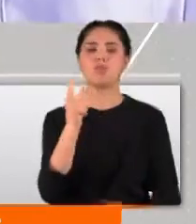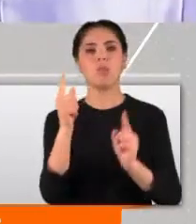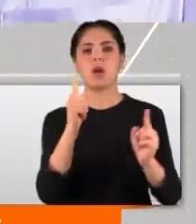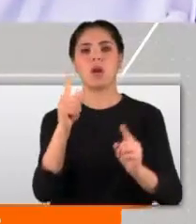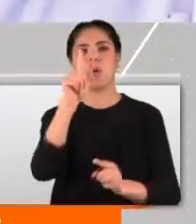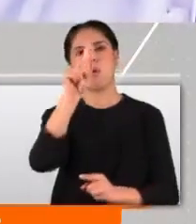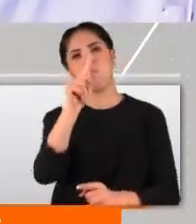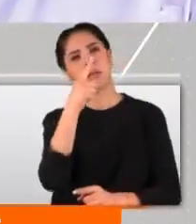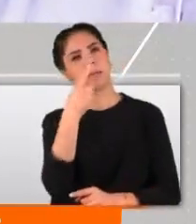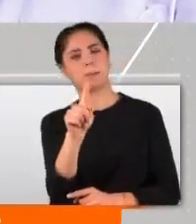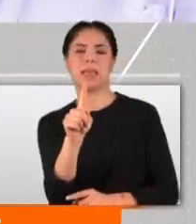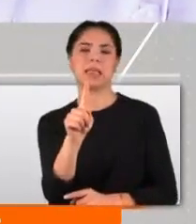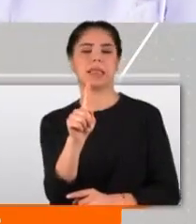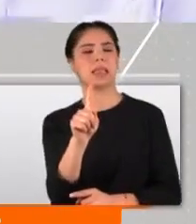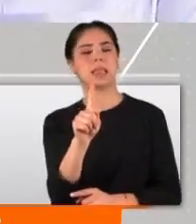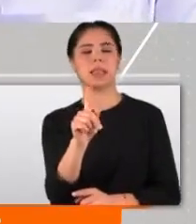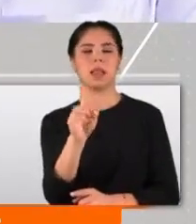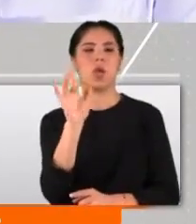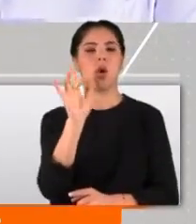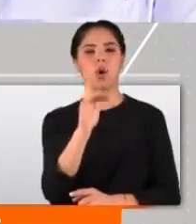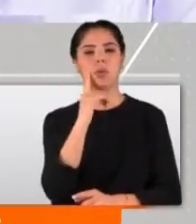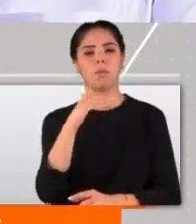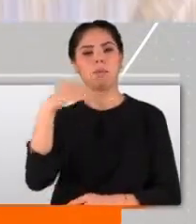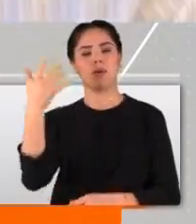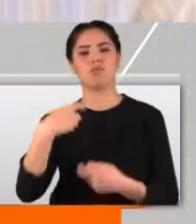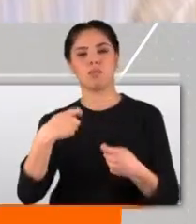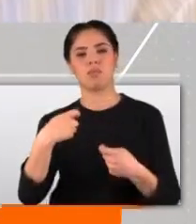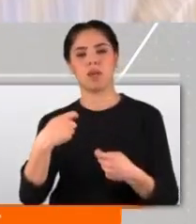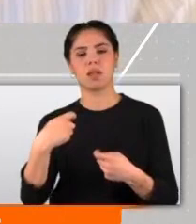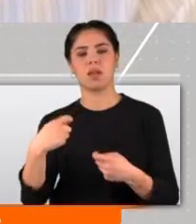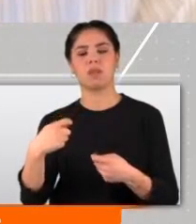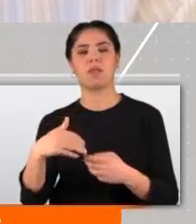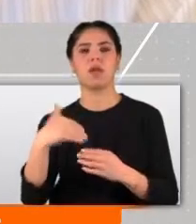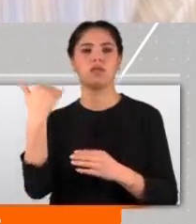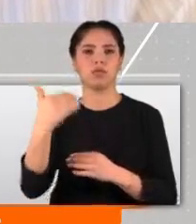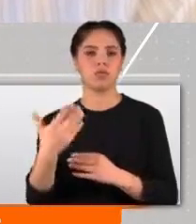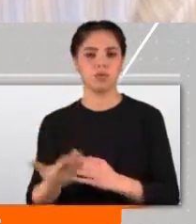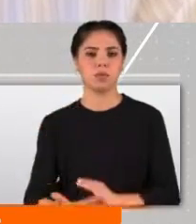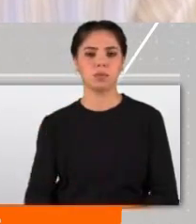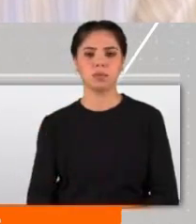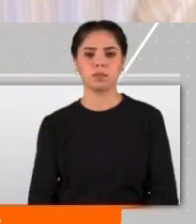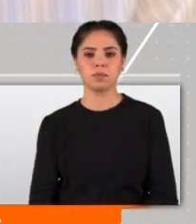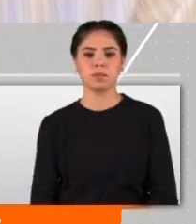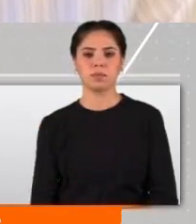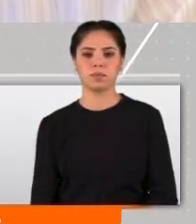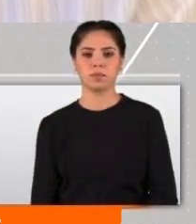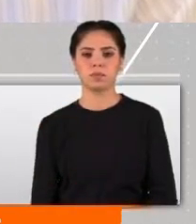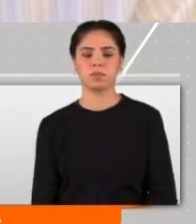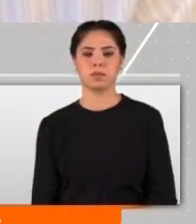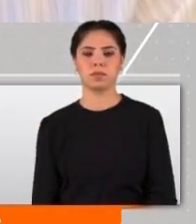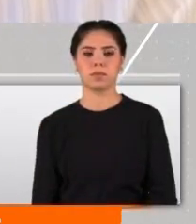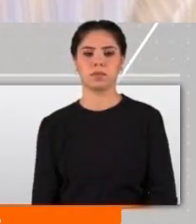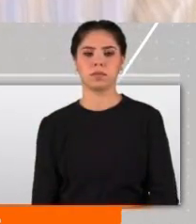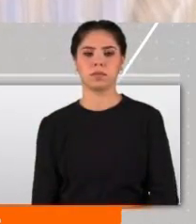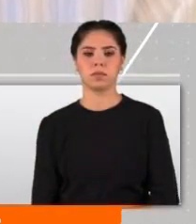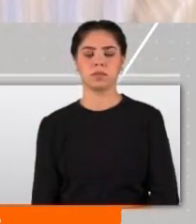12 bin lira civarında olması gerekiyor. Diğer masraflar hariç. İlkokul çocuğu için bir özel okul 30-35 bin lira, 40 bin lira gibi rakamlar